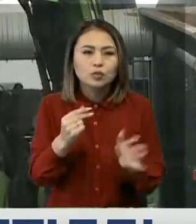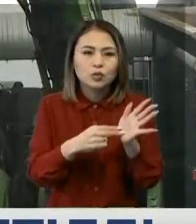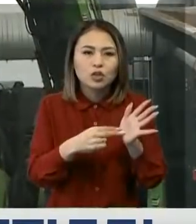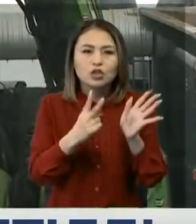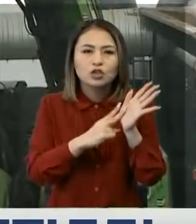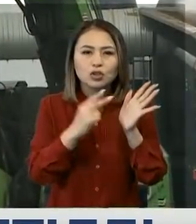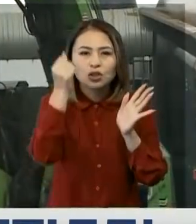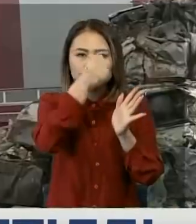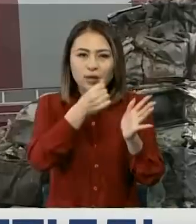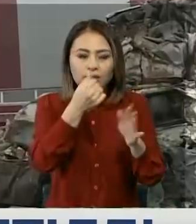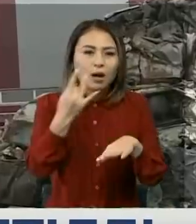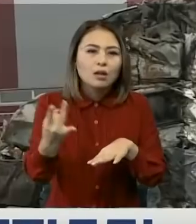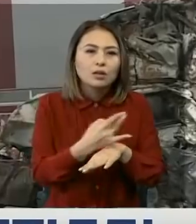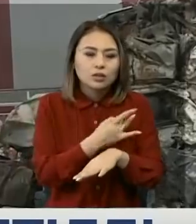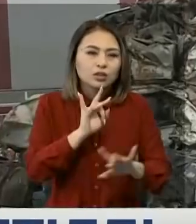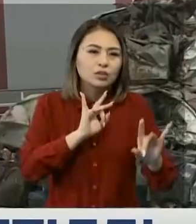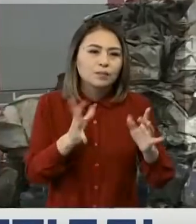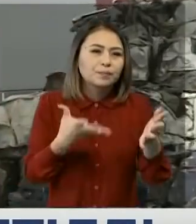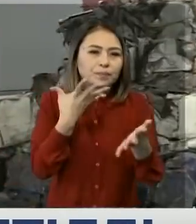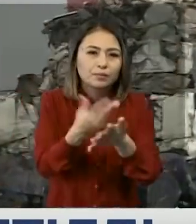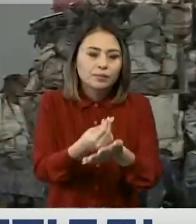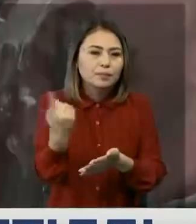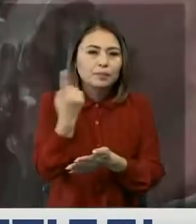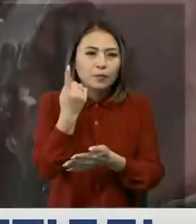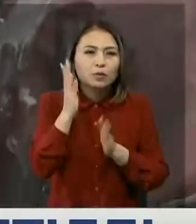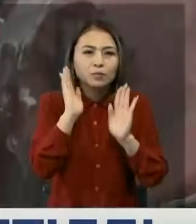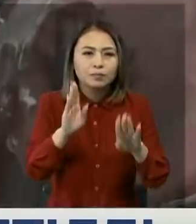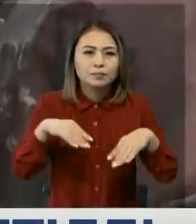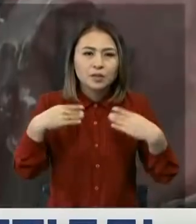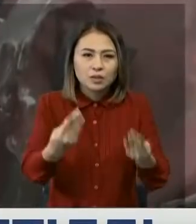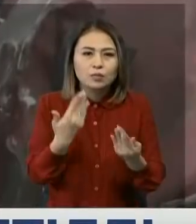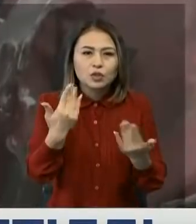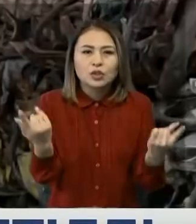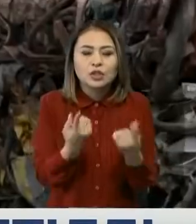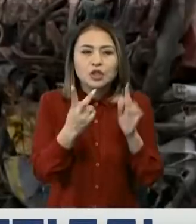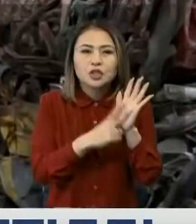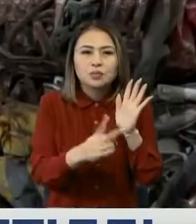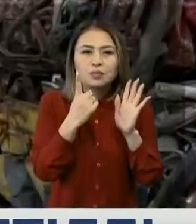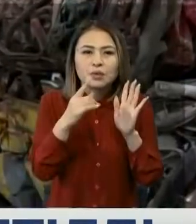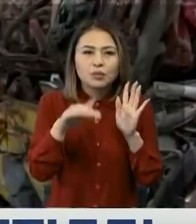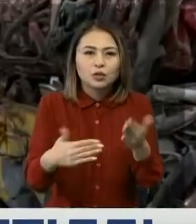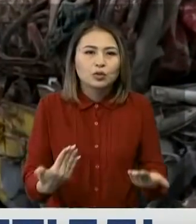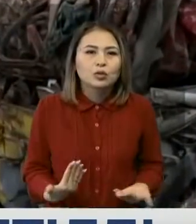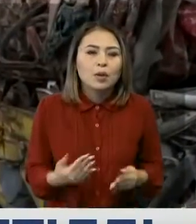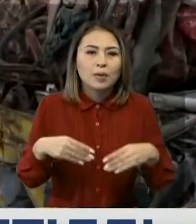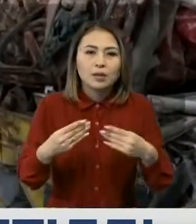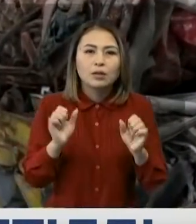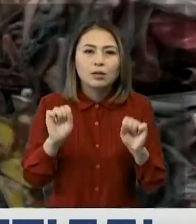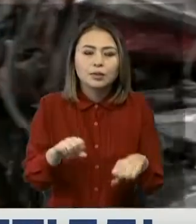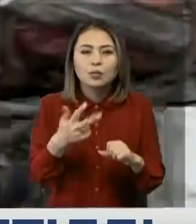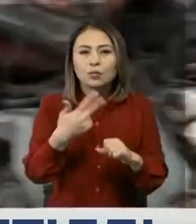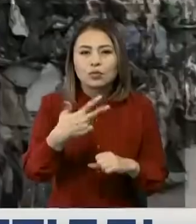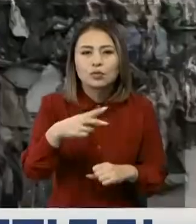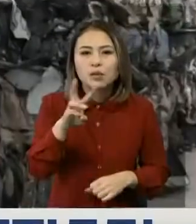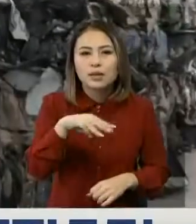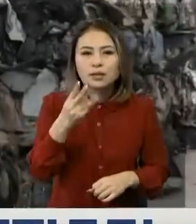4%-лық мөлшерлемемен 7 жылға дейін алғашқы жарнасыз автонесие беріледі. Бұл жеңілдікті 71 мың тұрғын пайдалана алады,